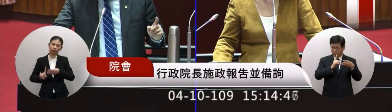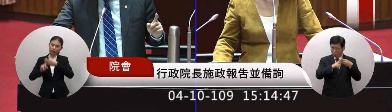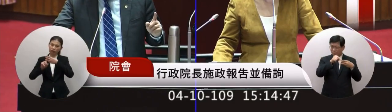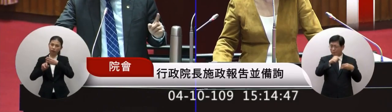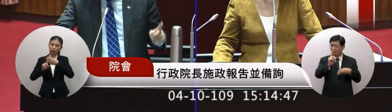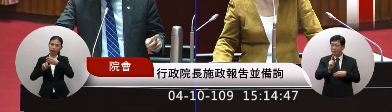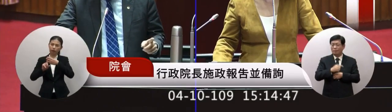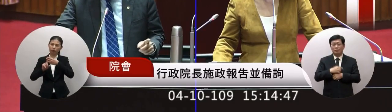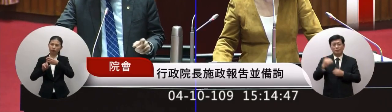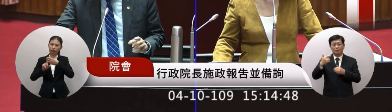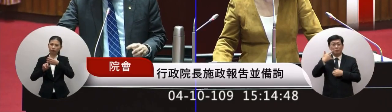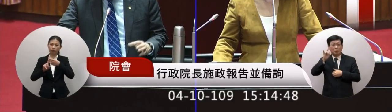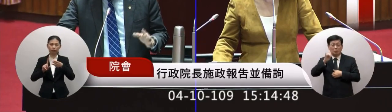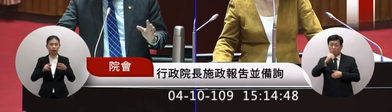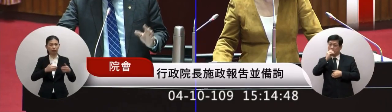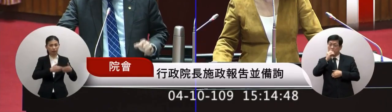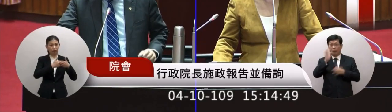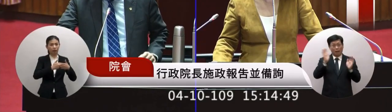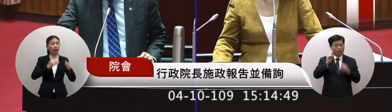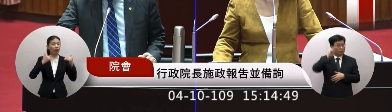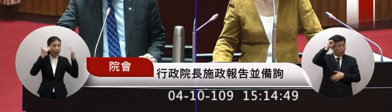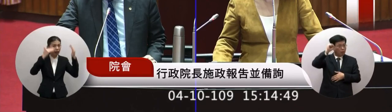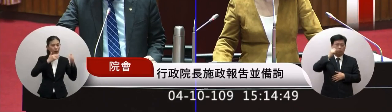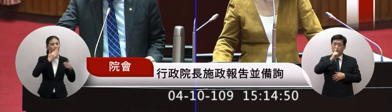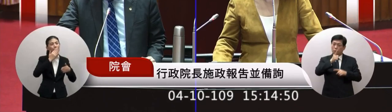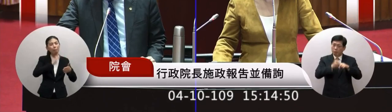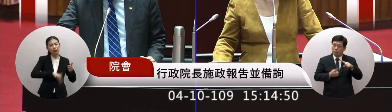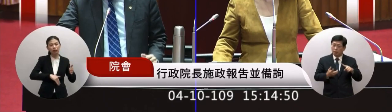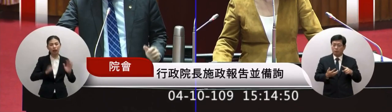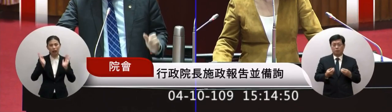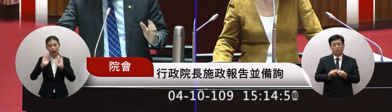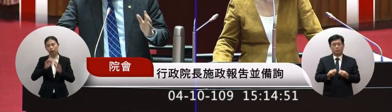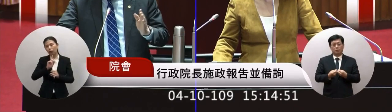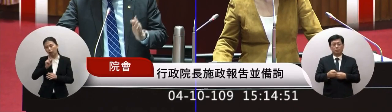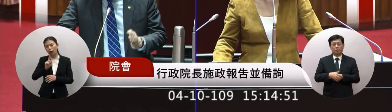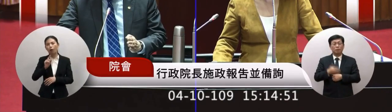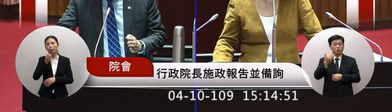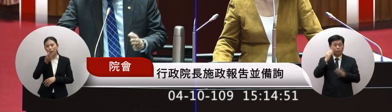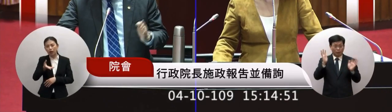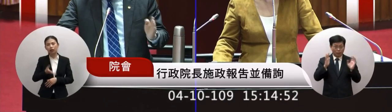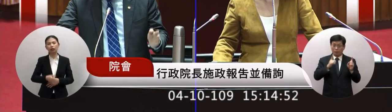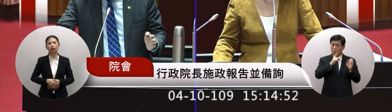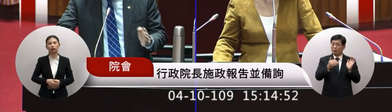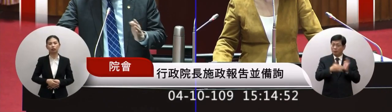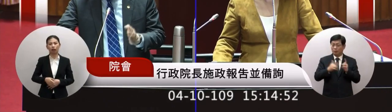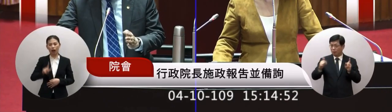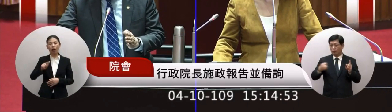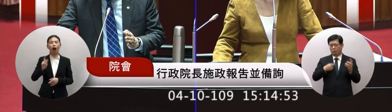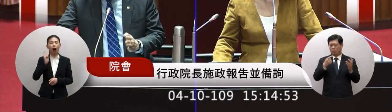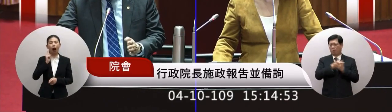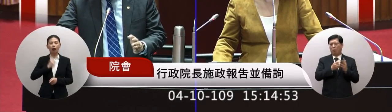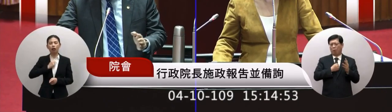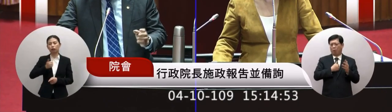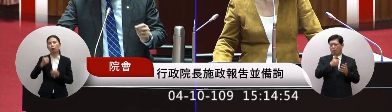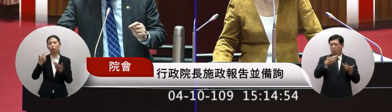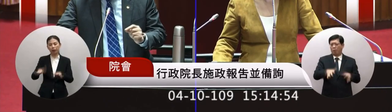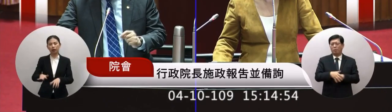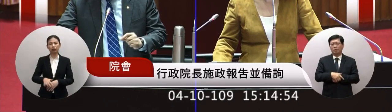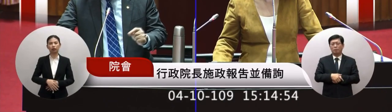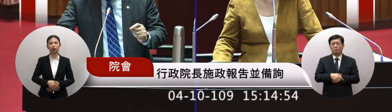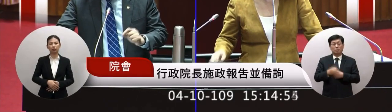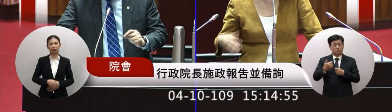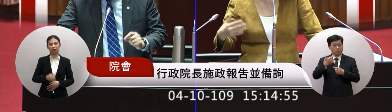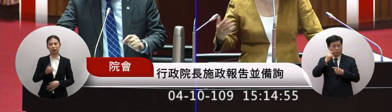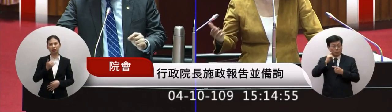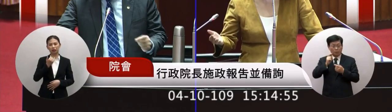说大人都没有讲，小孩子举手讲了一半那件事情，那如果小孩子说了，老师就知道他有去，当然他可能在家